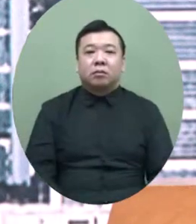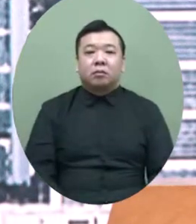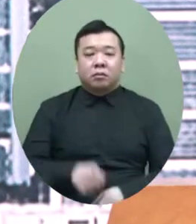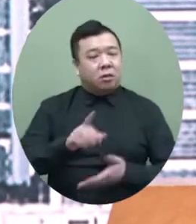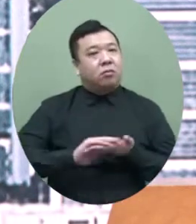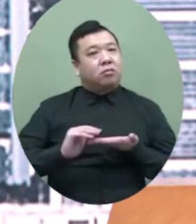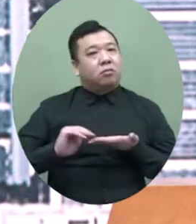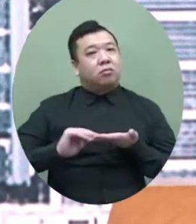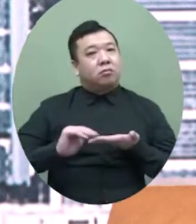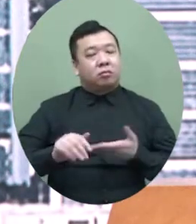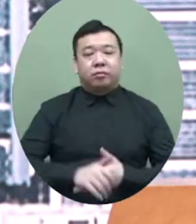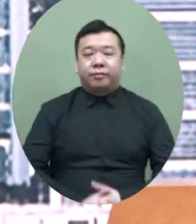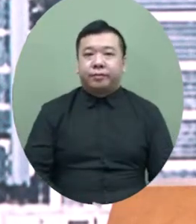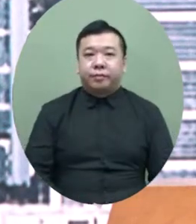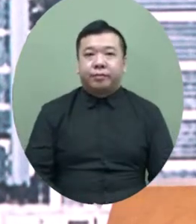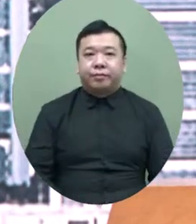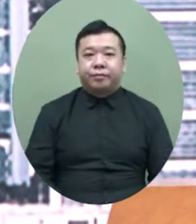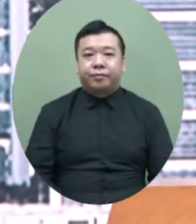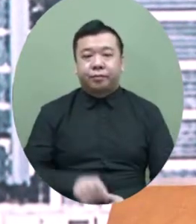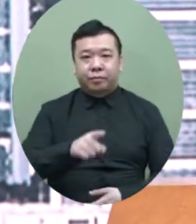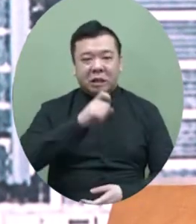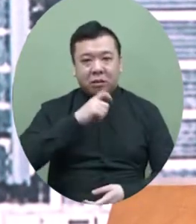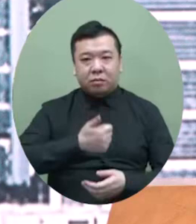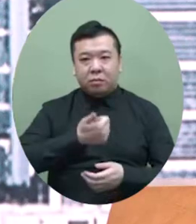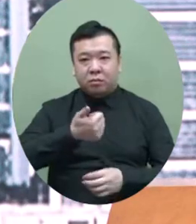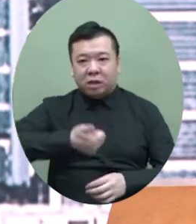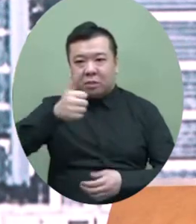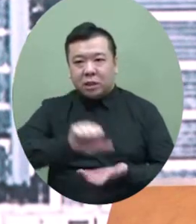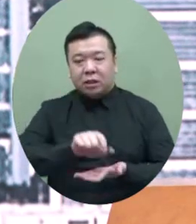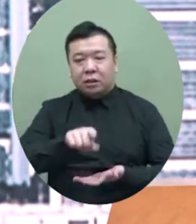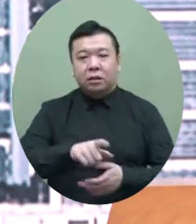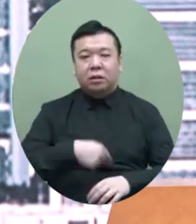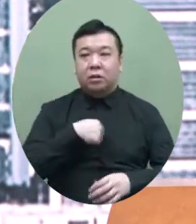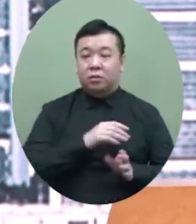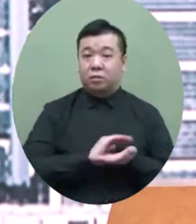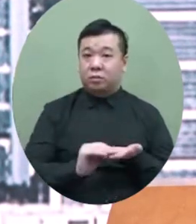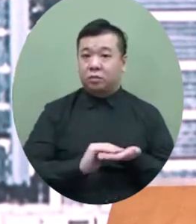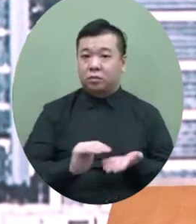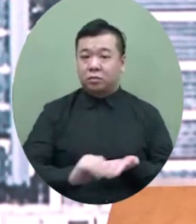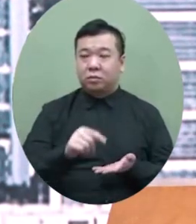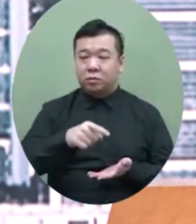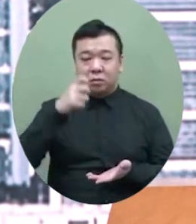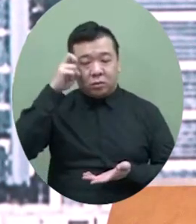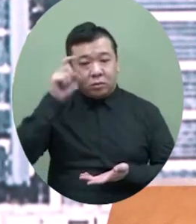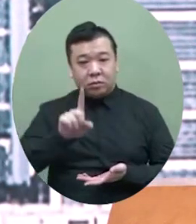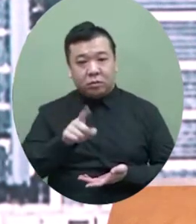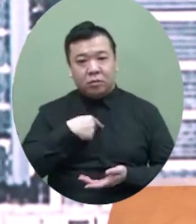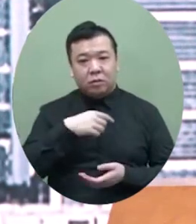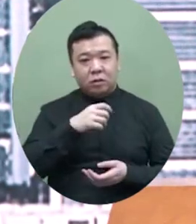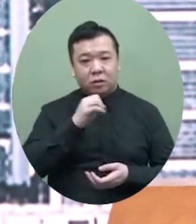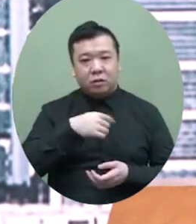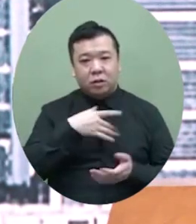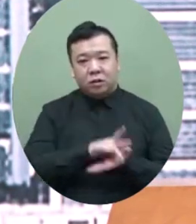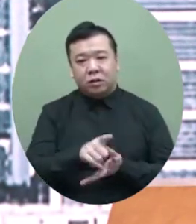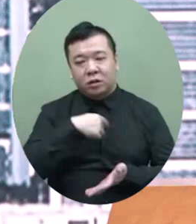相當清晰嘅嚇。就好啦，你講嗰個成效喺公共衛生嘅領域咧，我都扮